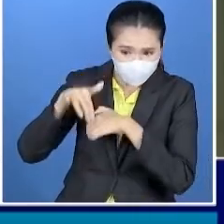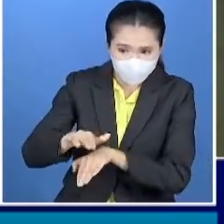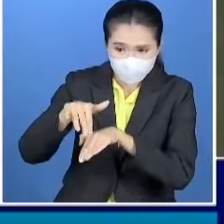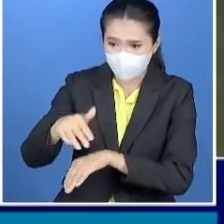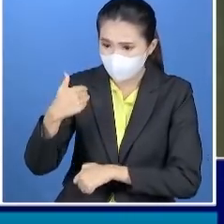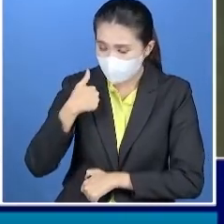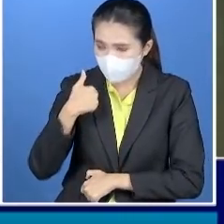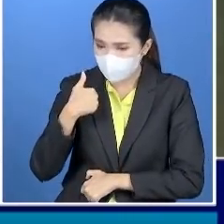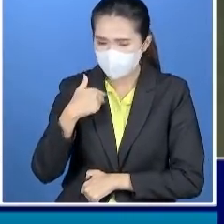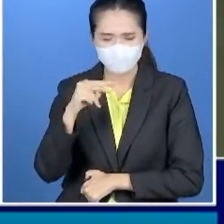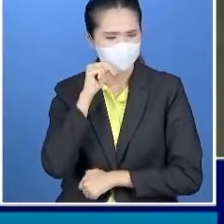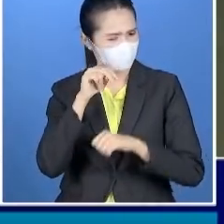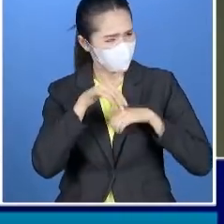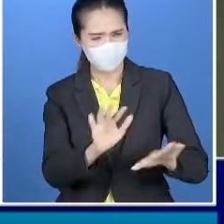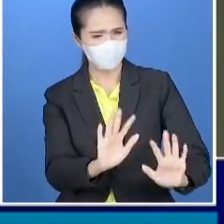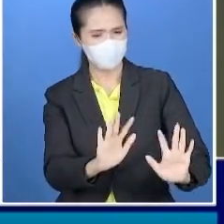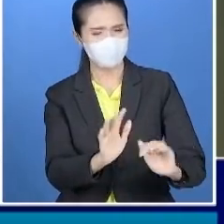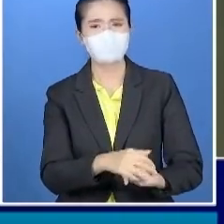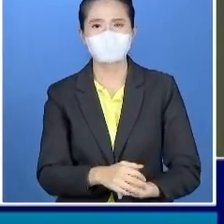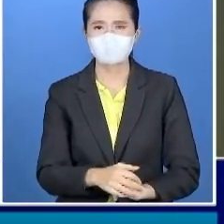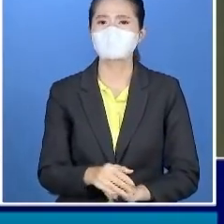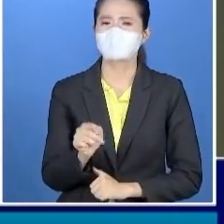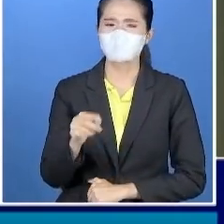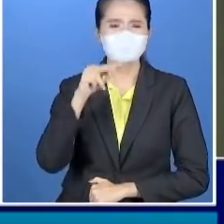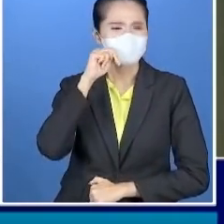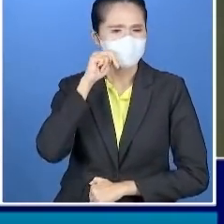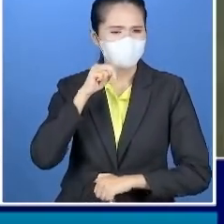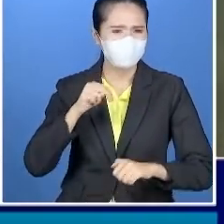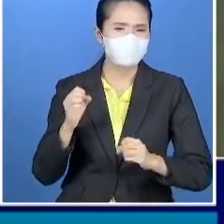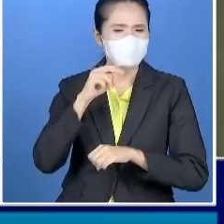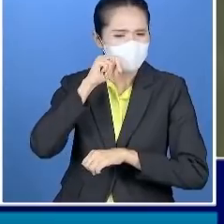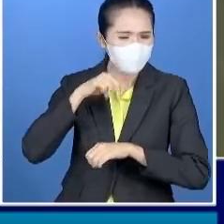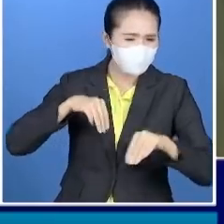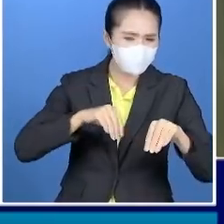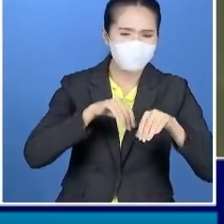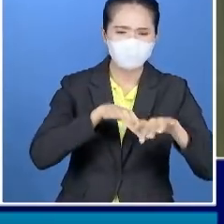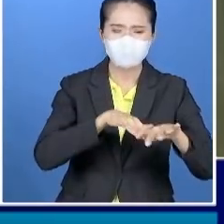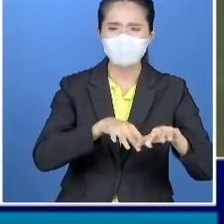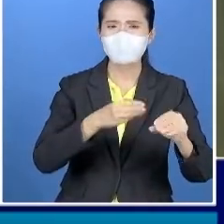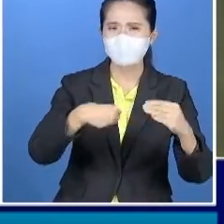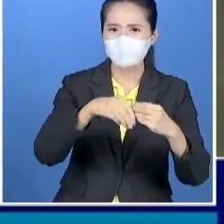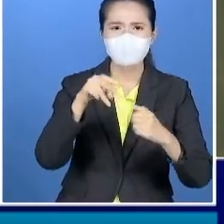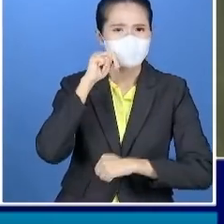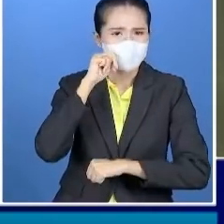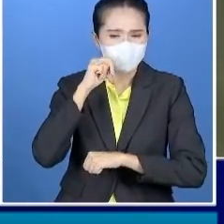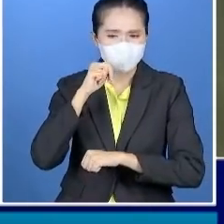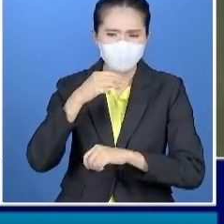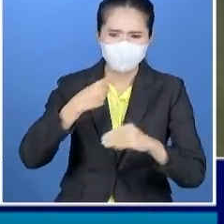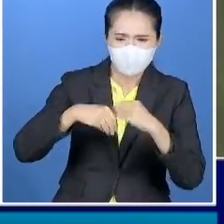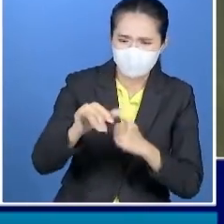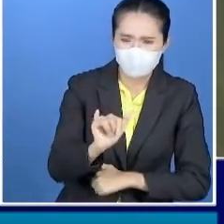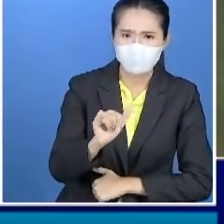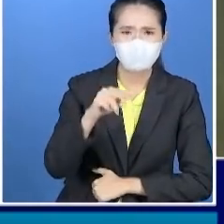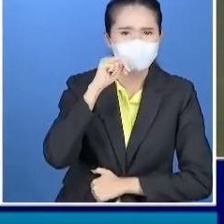ม น้ำ 24 25 26 น้ำไม่แรงม ัน เป็นแค่น้ำหนุนจนวันเธอเจอศพนี่น้ำก็ยังเป็นน้ำหนุนอยู่นะ